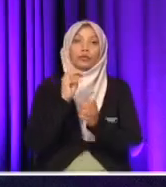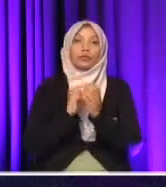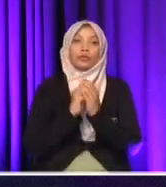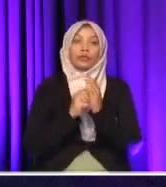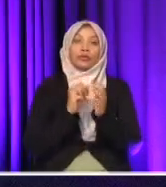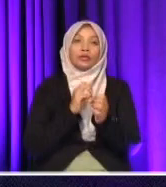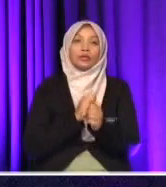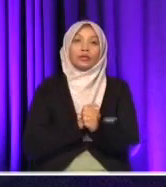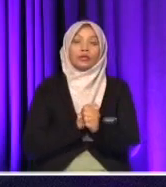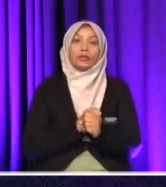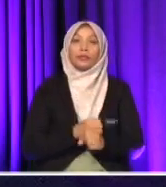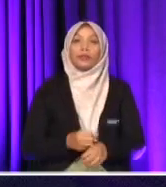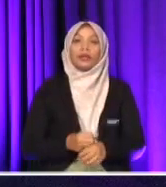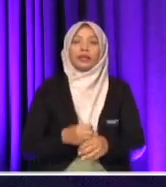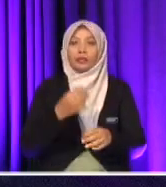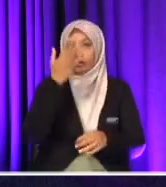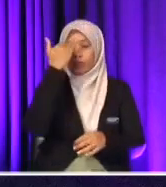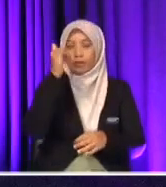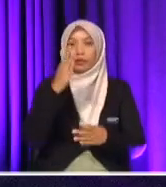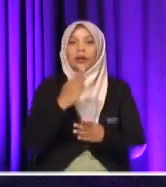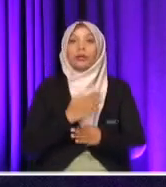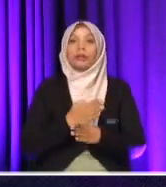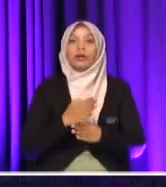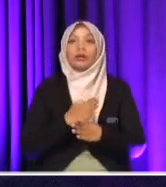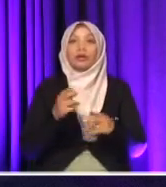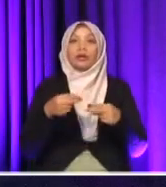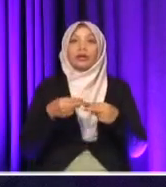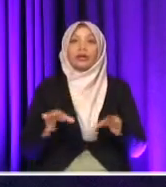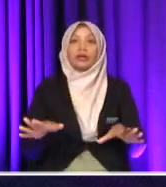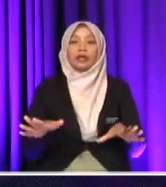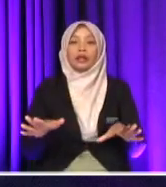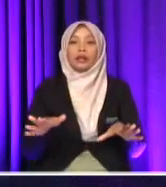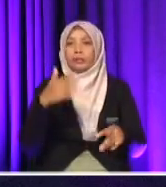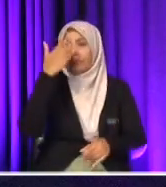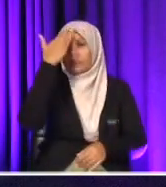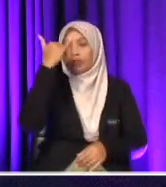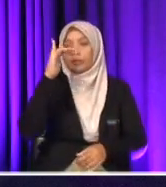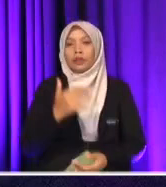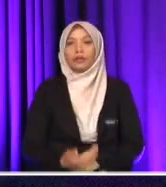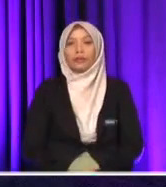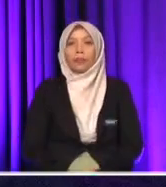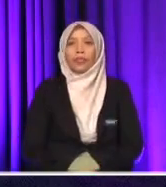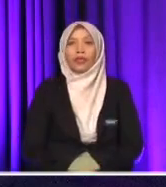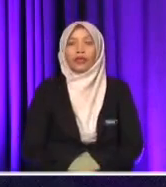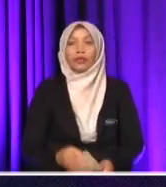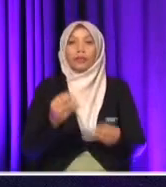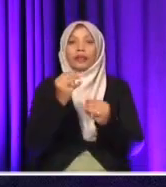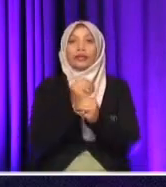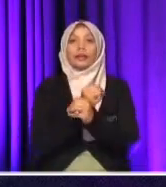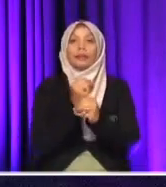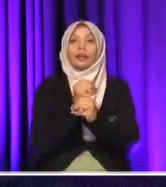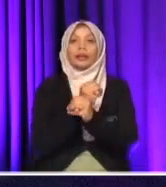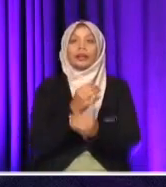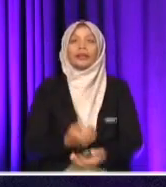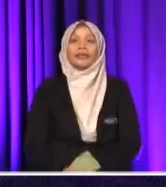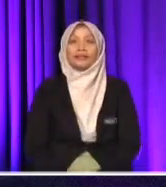bahagian hilang? Kenapa bahagian hilang? Kenapa bahagian hilang? Zulaika, kenapa bahagian hilang agak-agaknya? Okey, Zulaika. Matematik tu. Matematik. Ya,